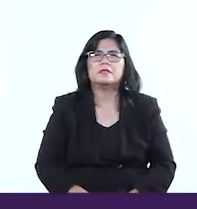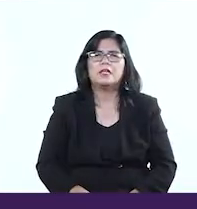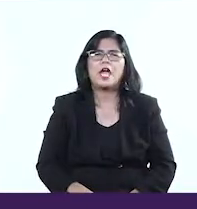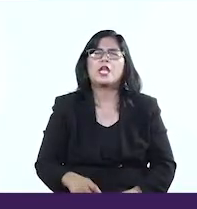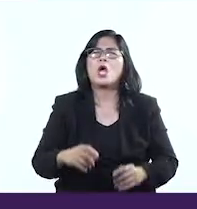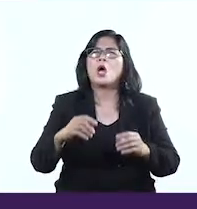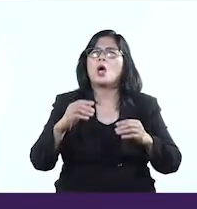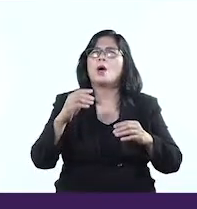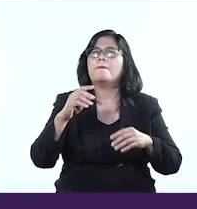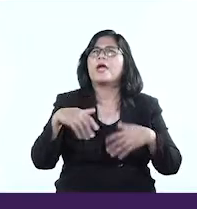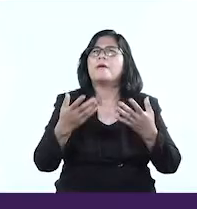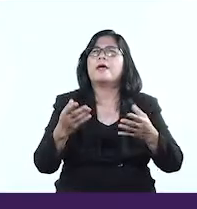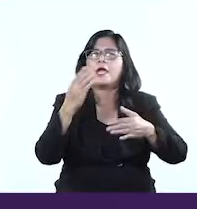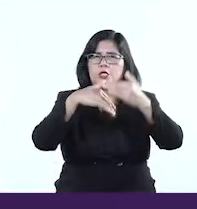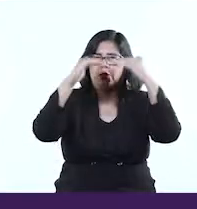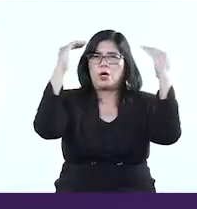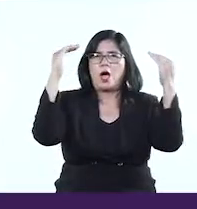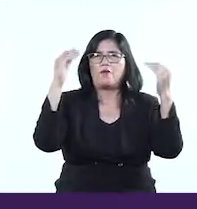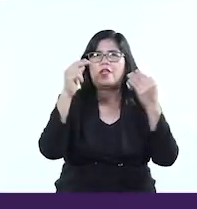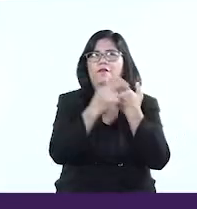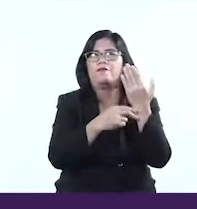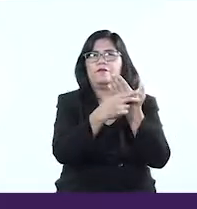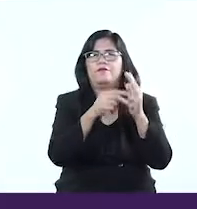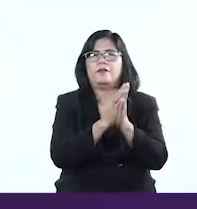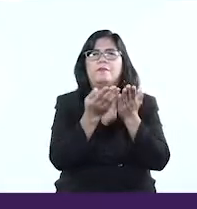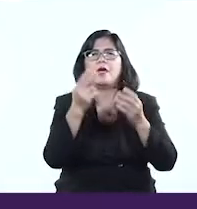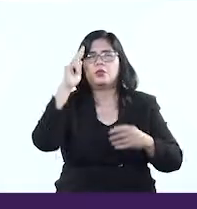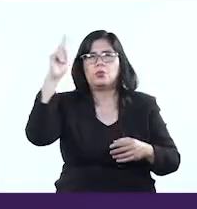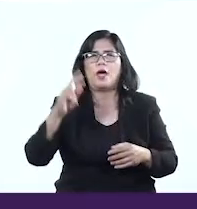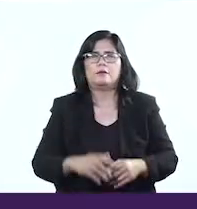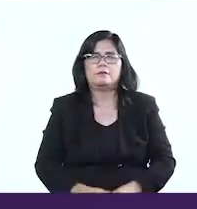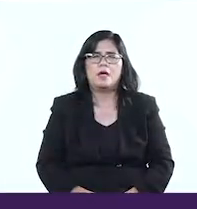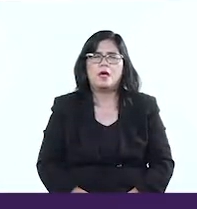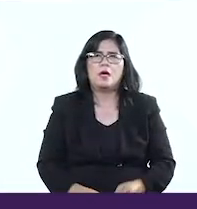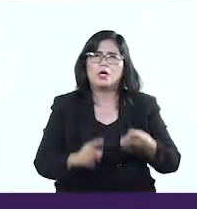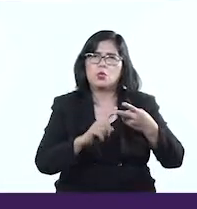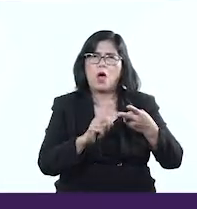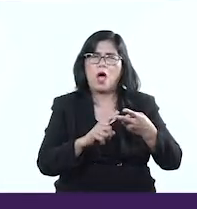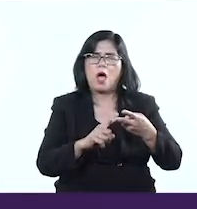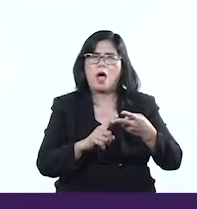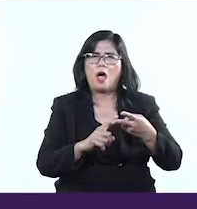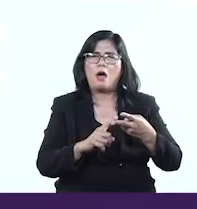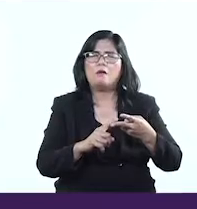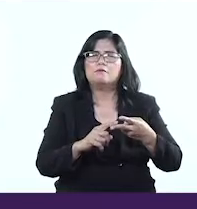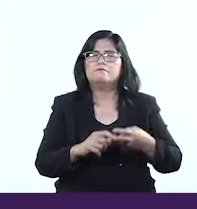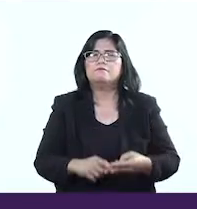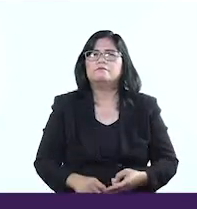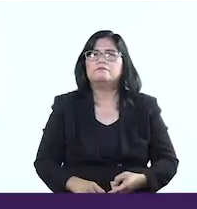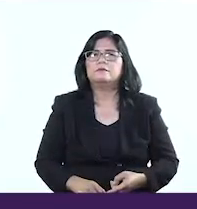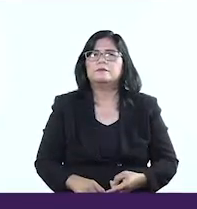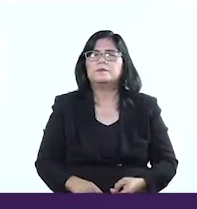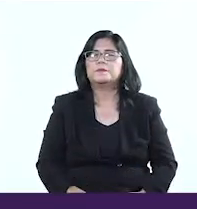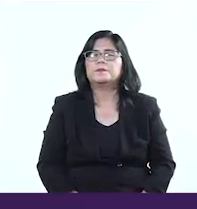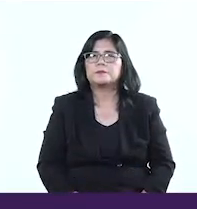yang kedua kemanusiam melihat kulit luarnya Hai sementara Tuhan mereka dalam memotivasi